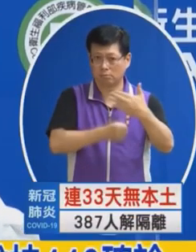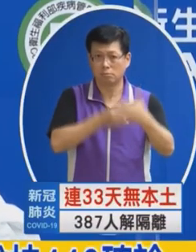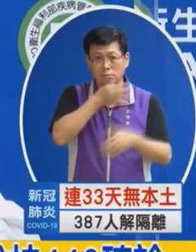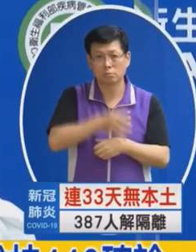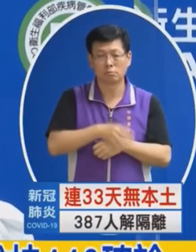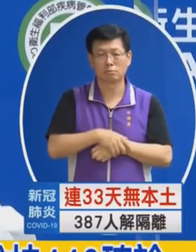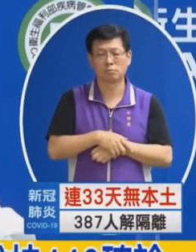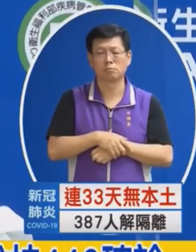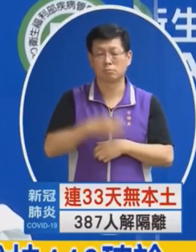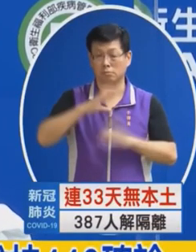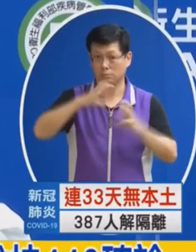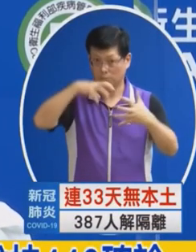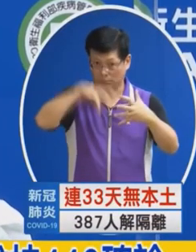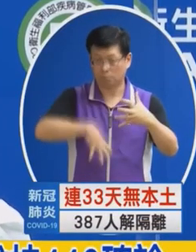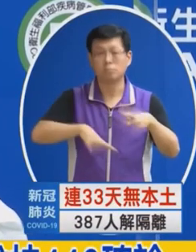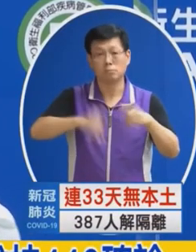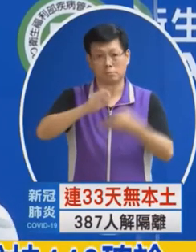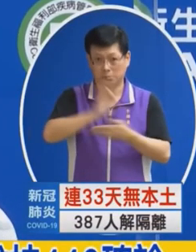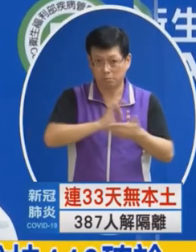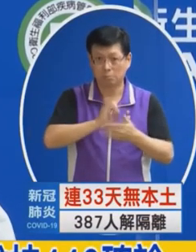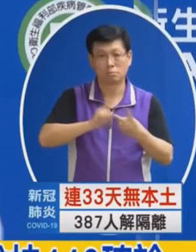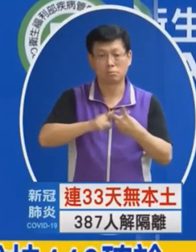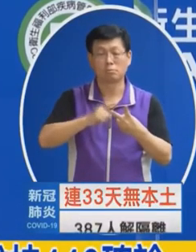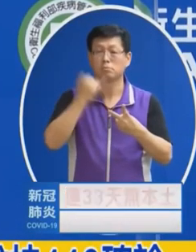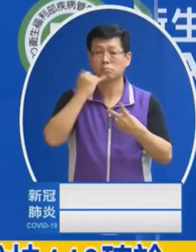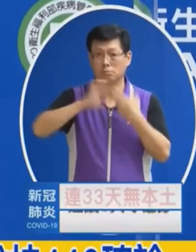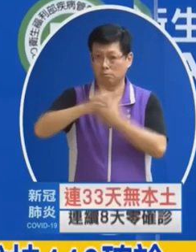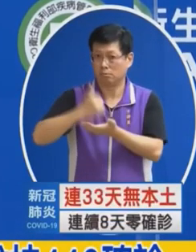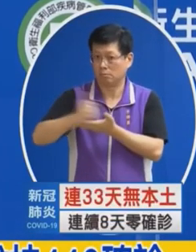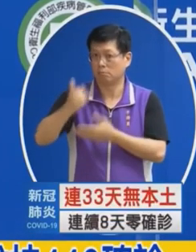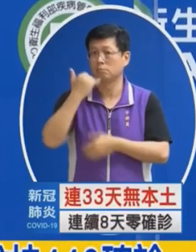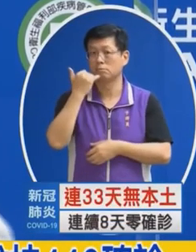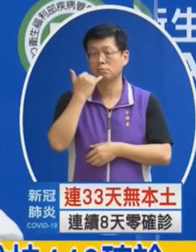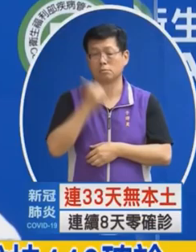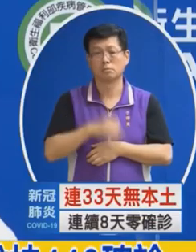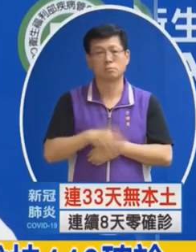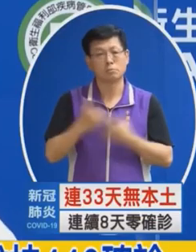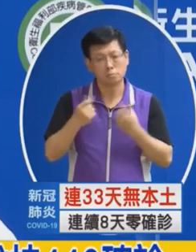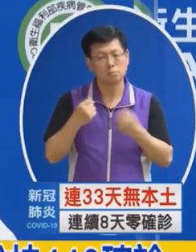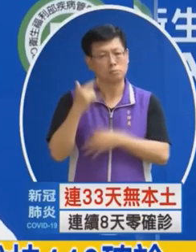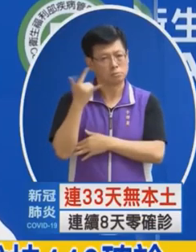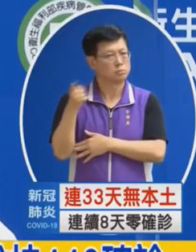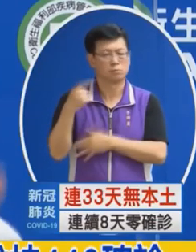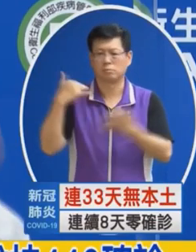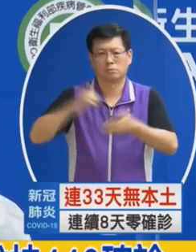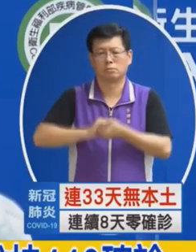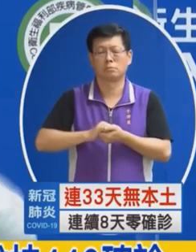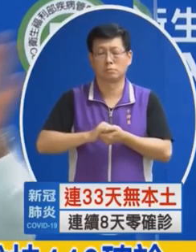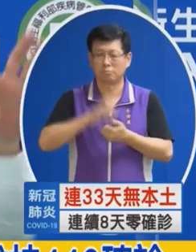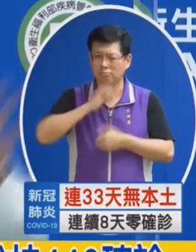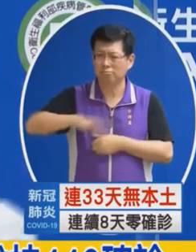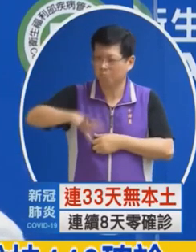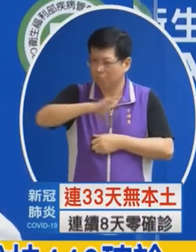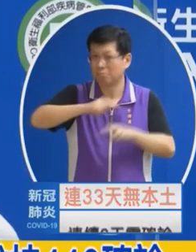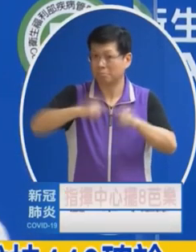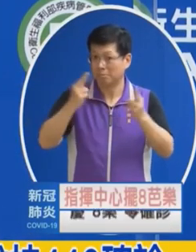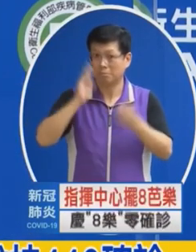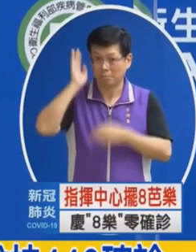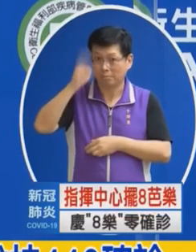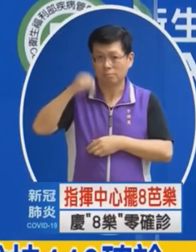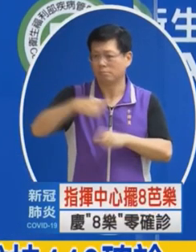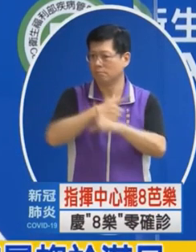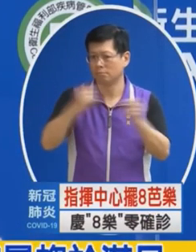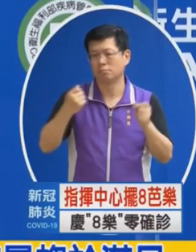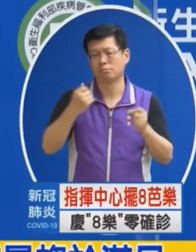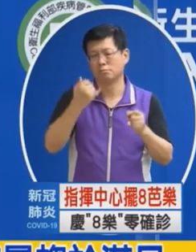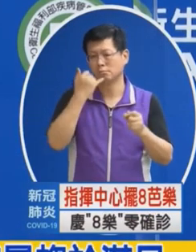能是在国内来贩售或者可以外销，那这一部分就还没有定案，但整体开放之后，那这些